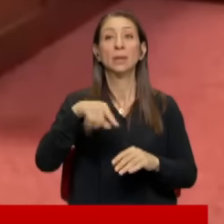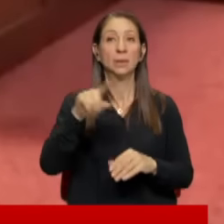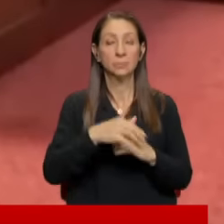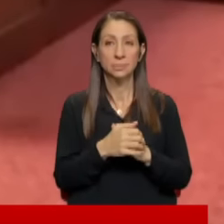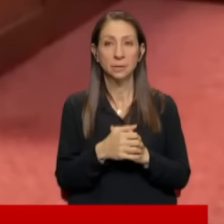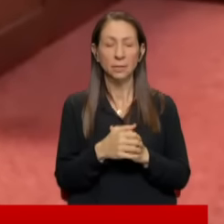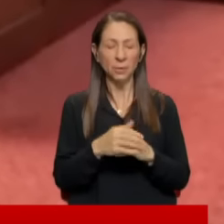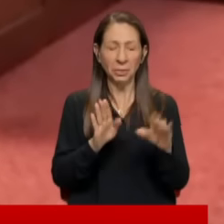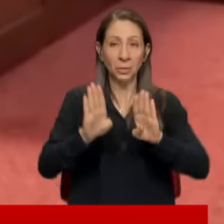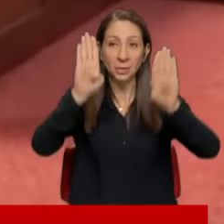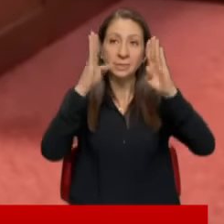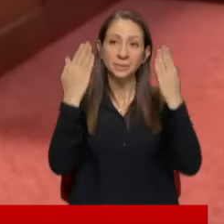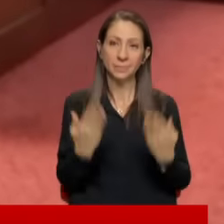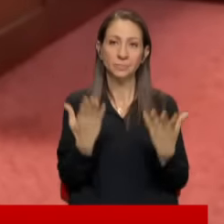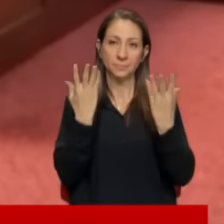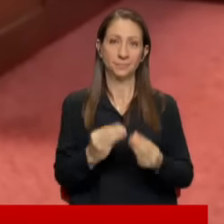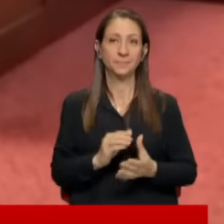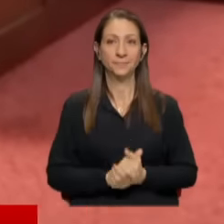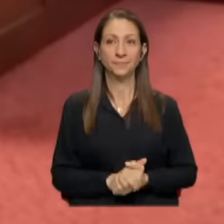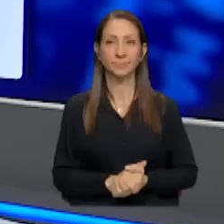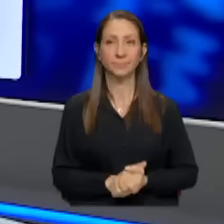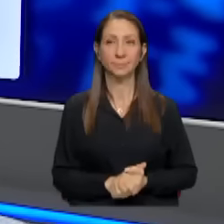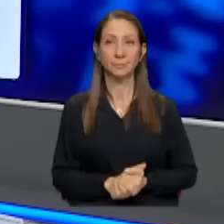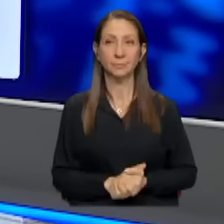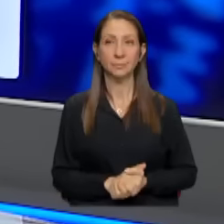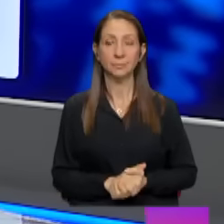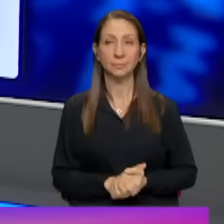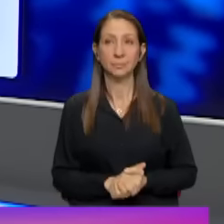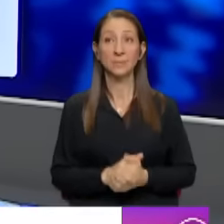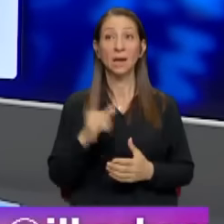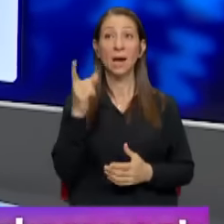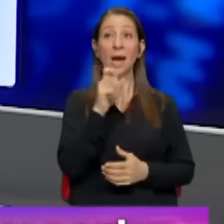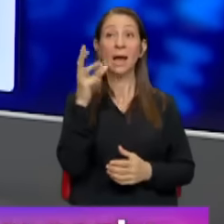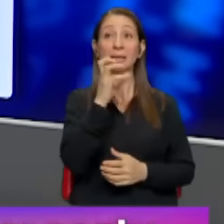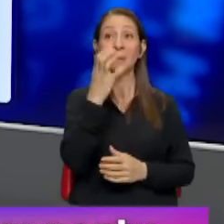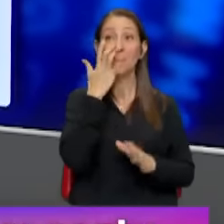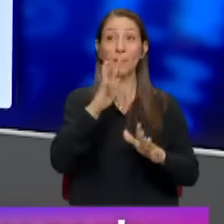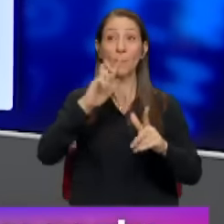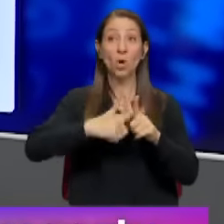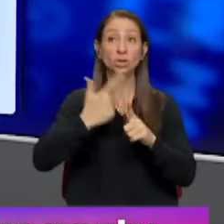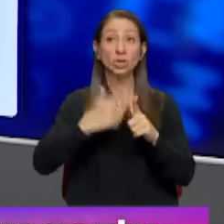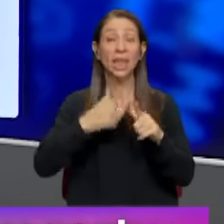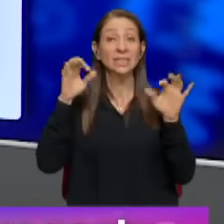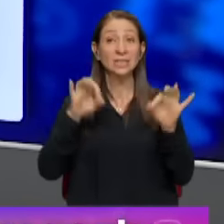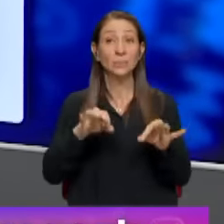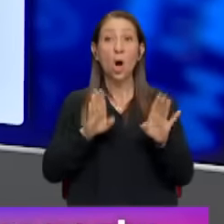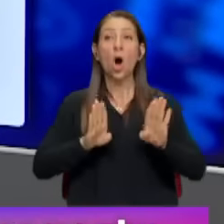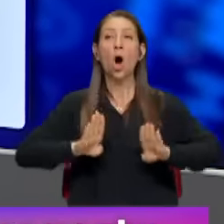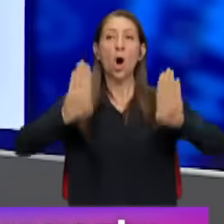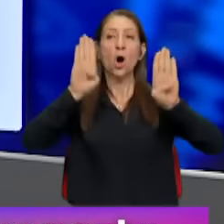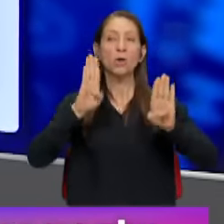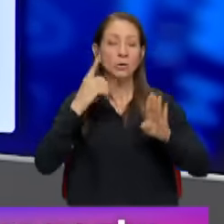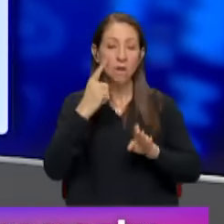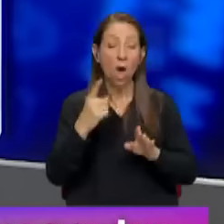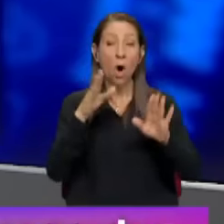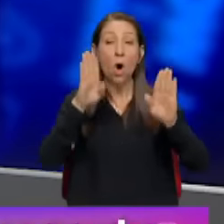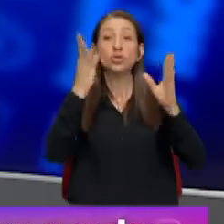etmeyenler oy birliğiyle kabul edilmiştir. Aylardır bekleyen projeler şimdi oy birliğiyle,